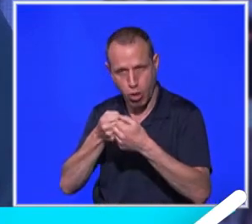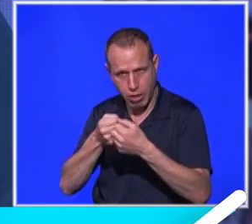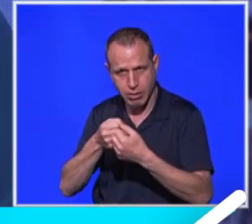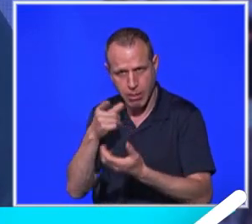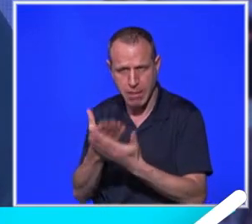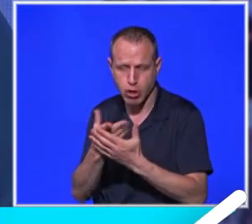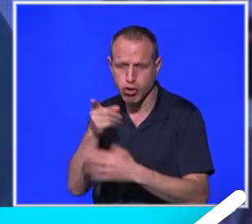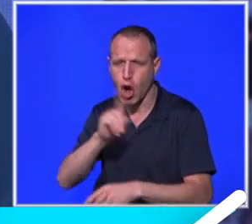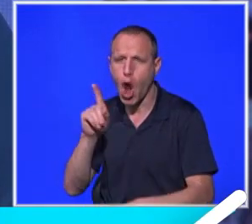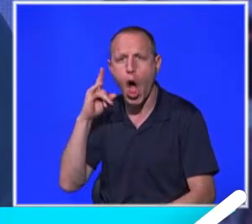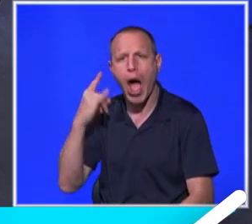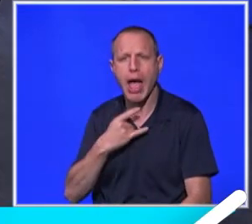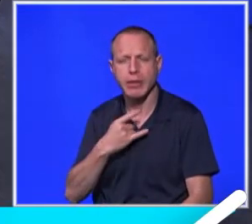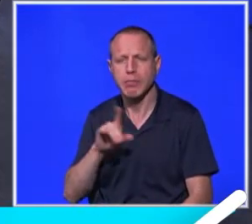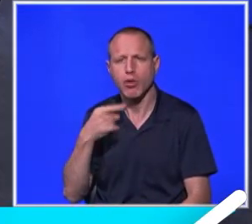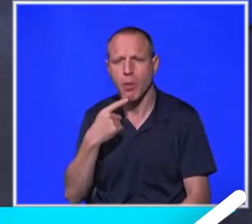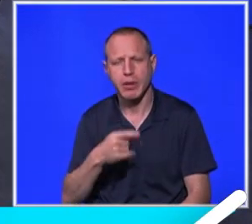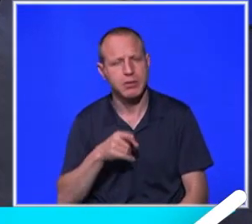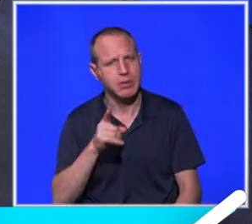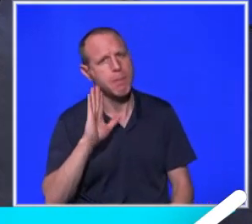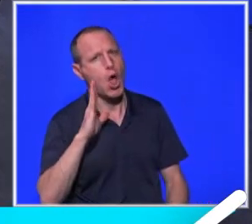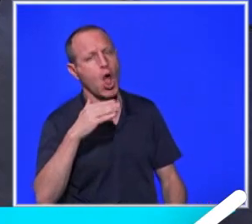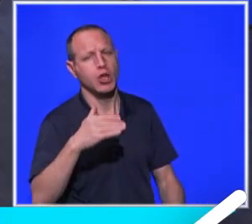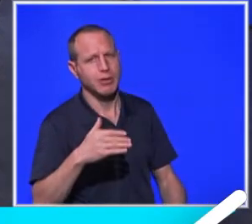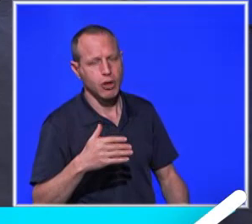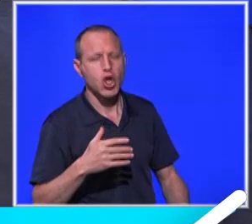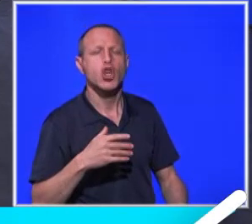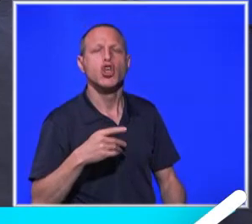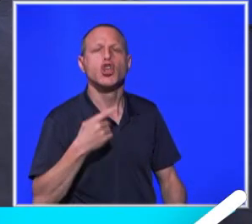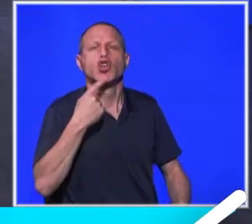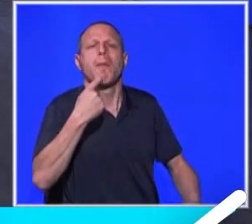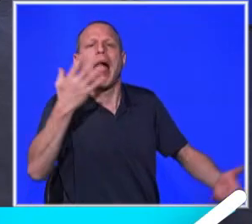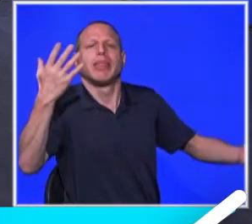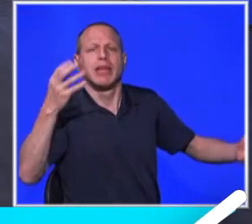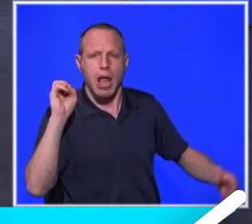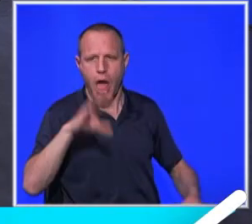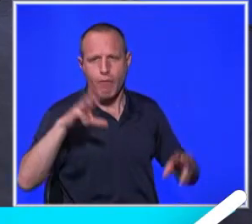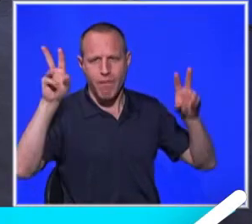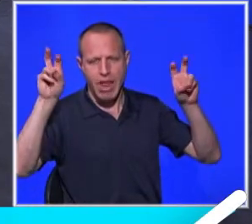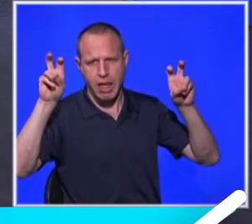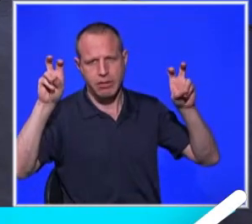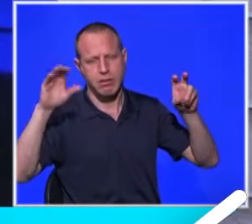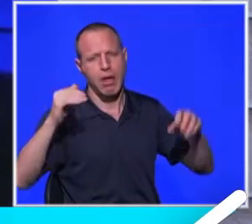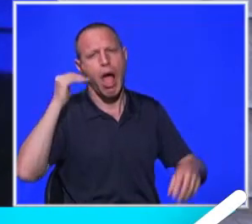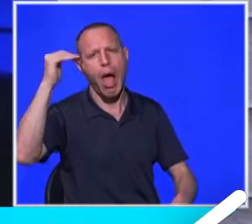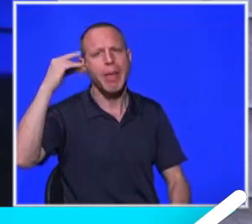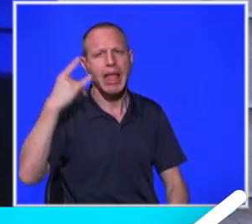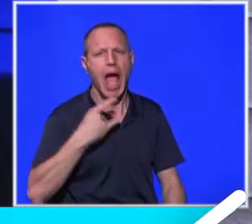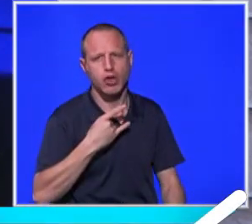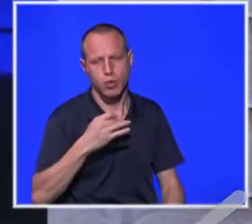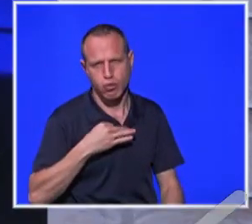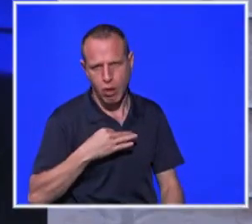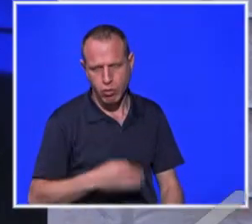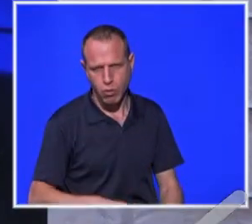על זה? תראי, זה מאוד מאוד יומרני לבוא ולהגדיר את הרמת החרדיות שלנו. את יודעת